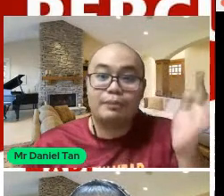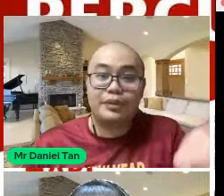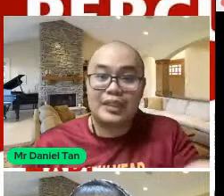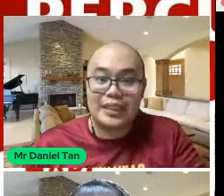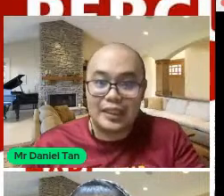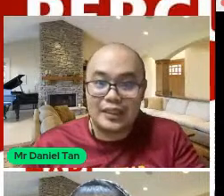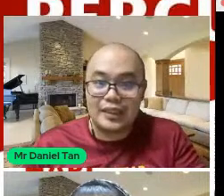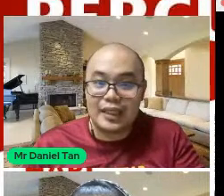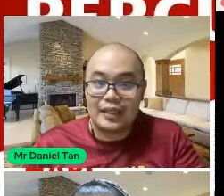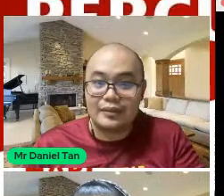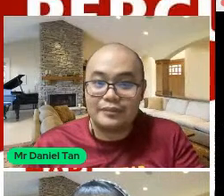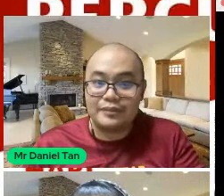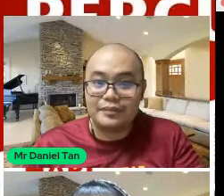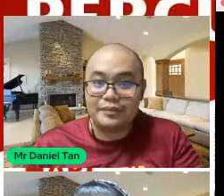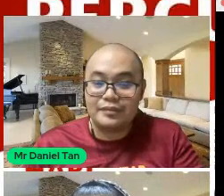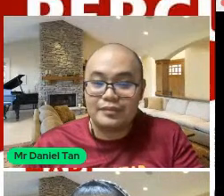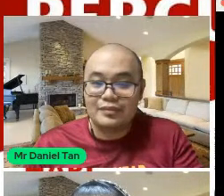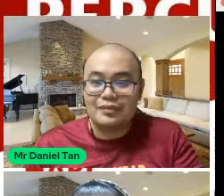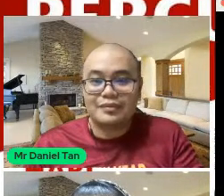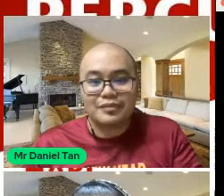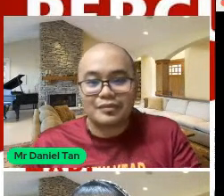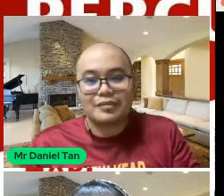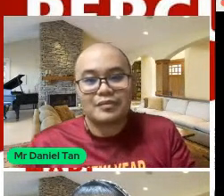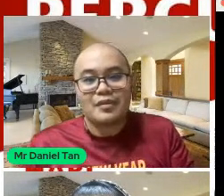dalam membuat perancangan kita